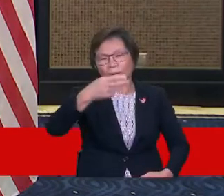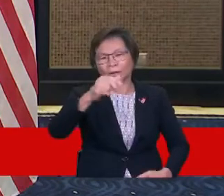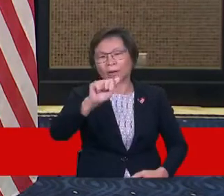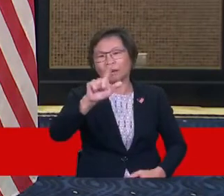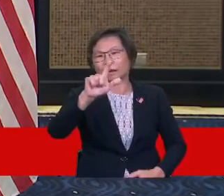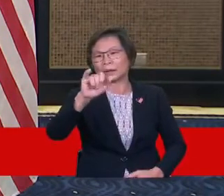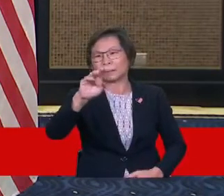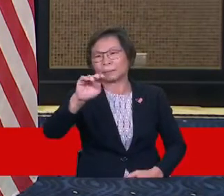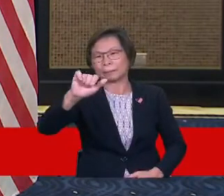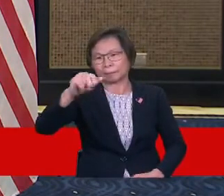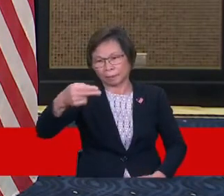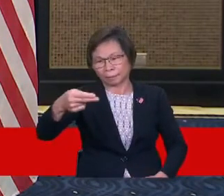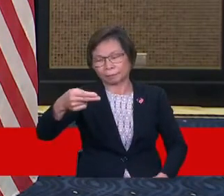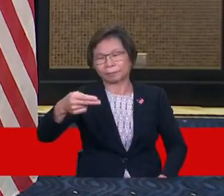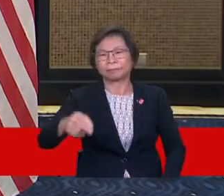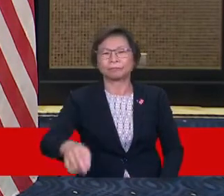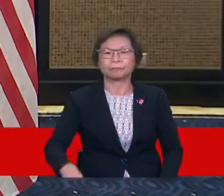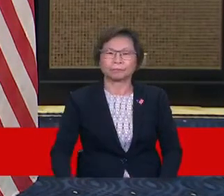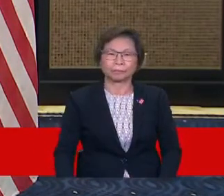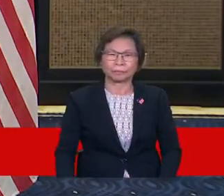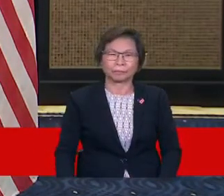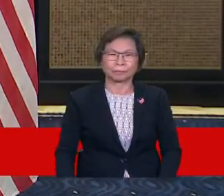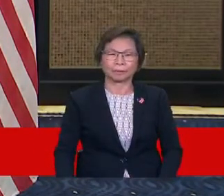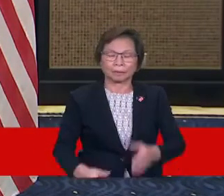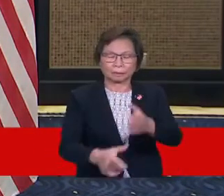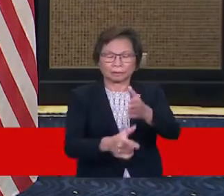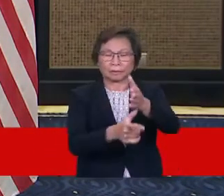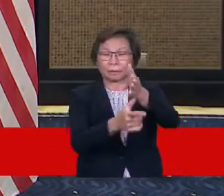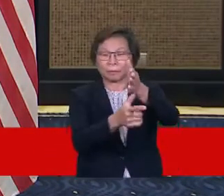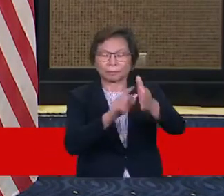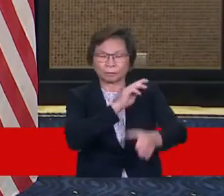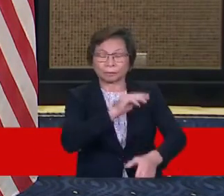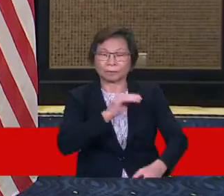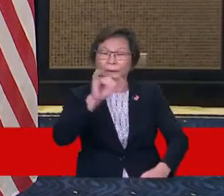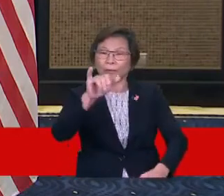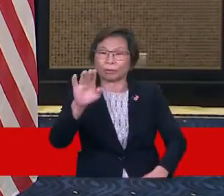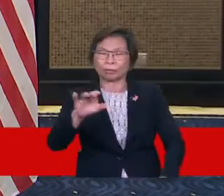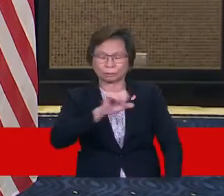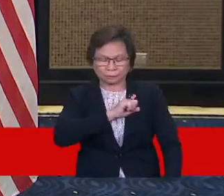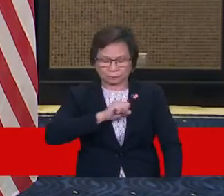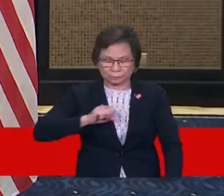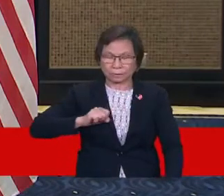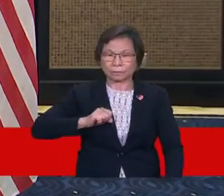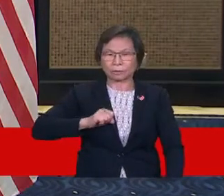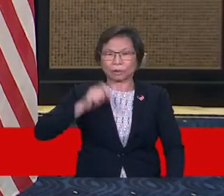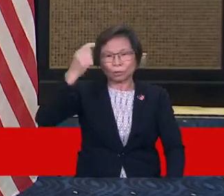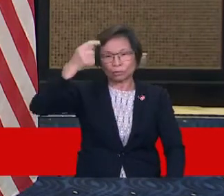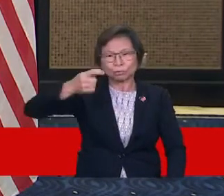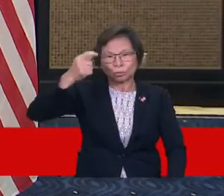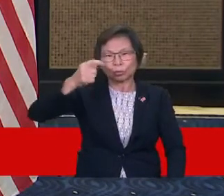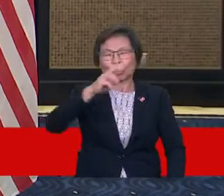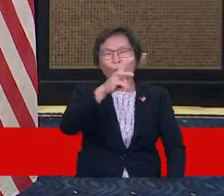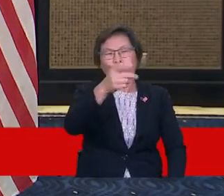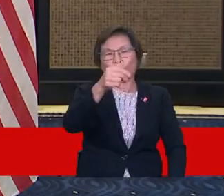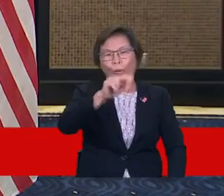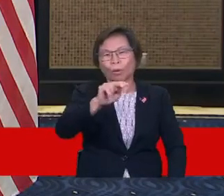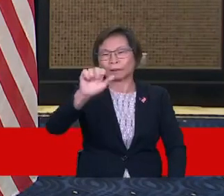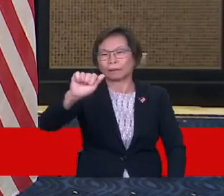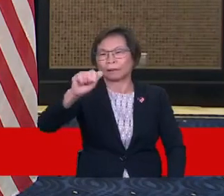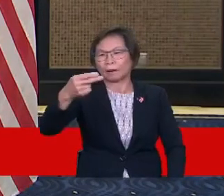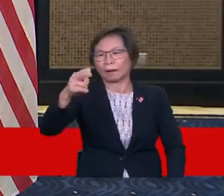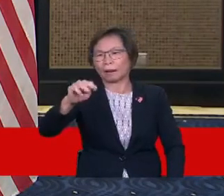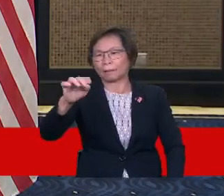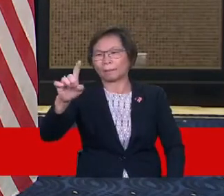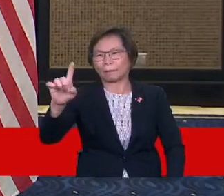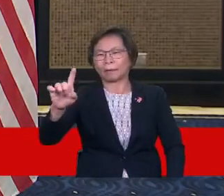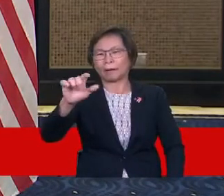Halimah binti Muhammad shadiq timbalan menteri yang hormat sinetron Tuan one Ahmad facial